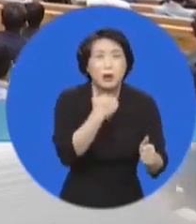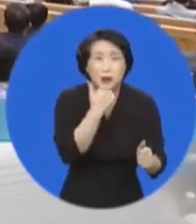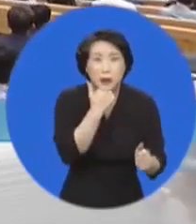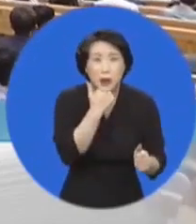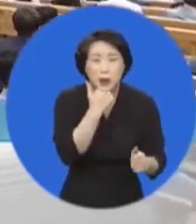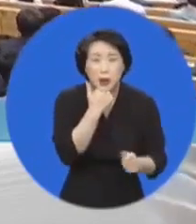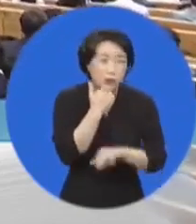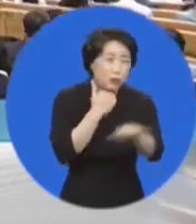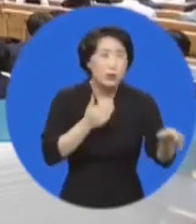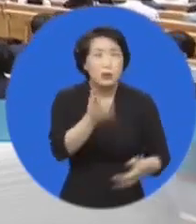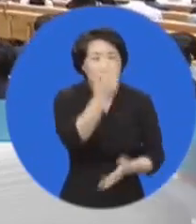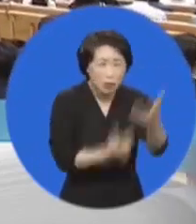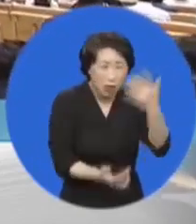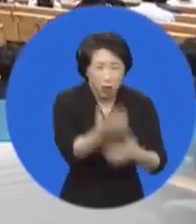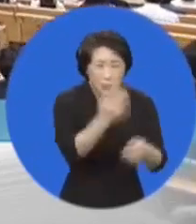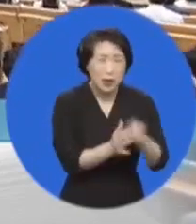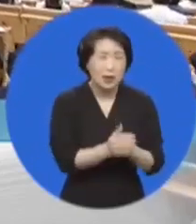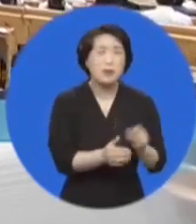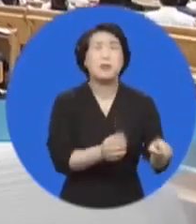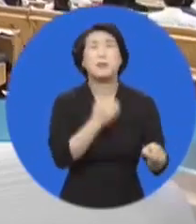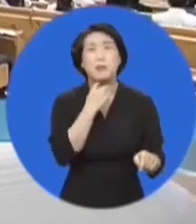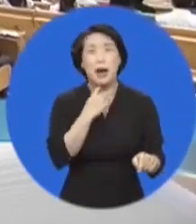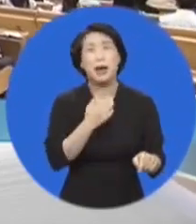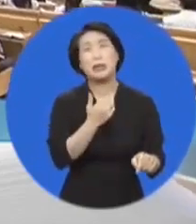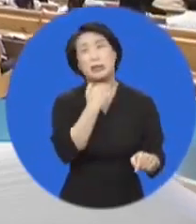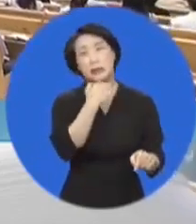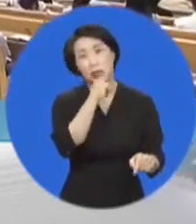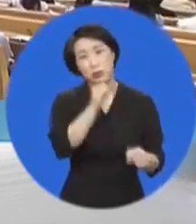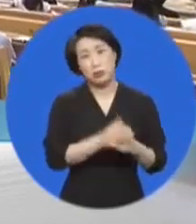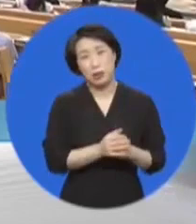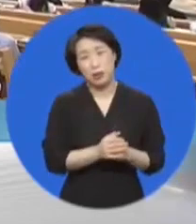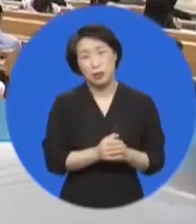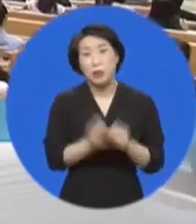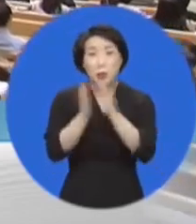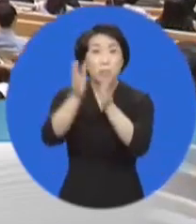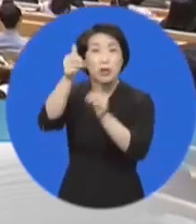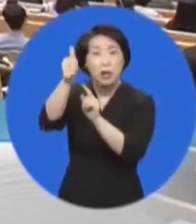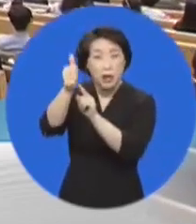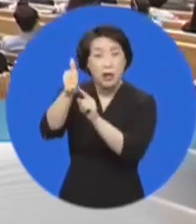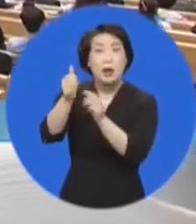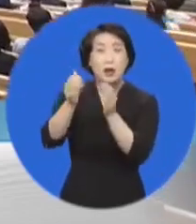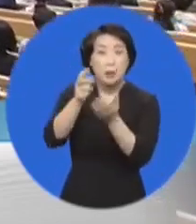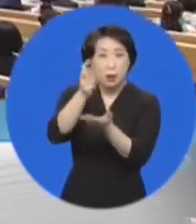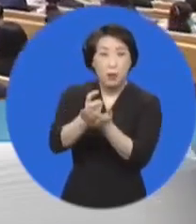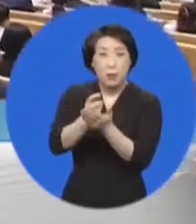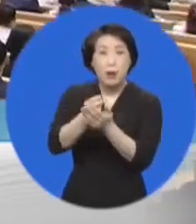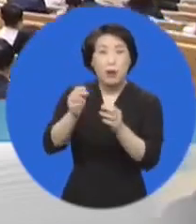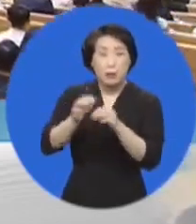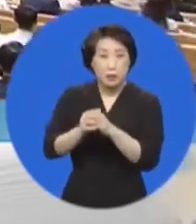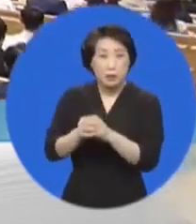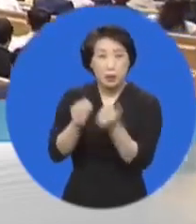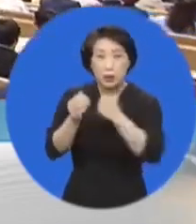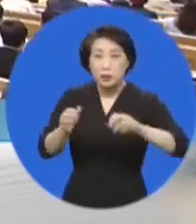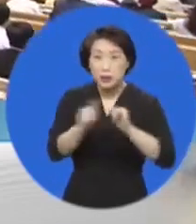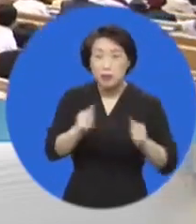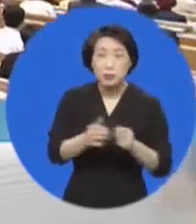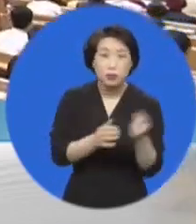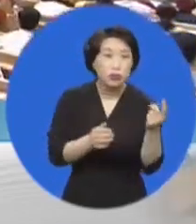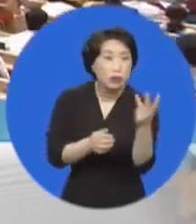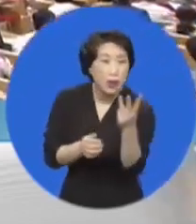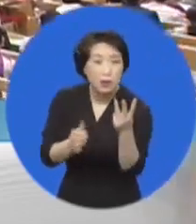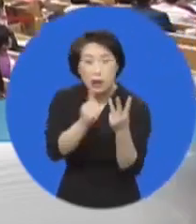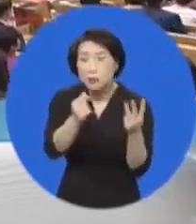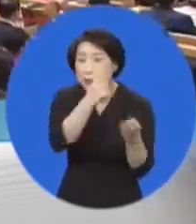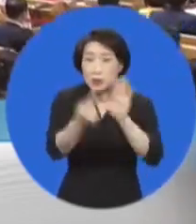것과 대적하는 자를 소멸할 맹렬한 불만 있으리라. 모세의 법을 폐한 자도 두세 증인을 인하여 불쌍히 여김을